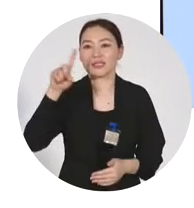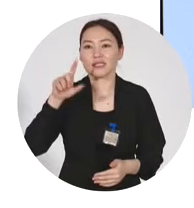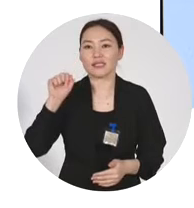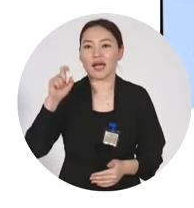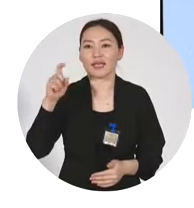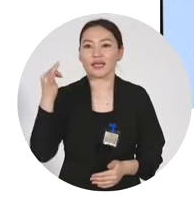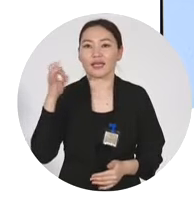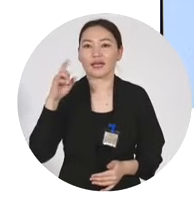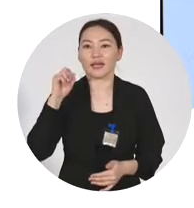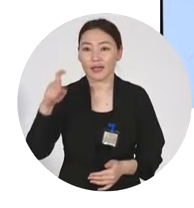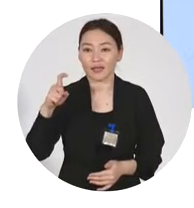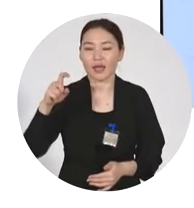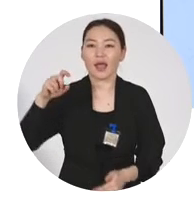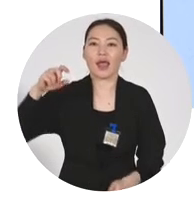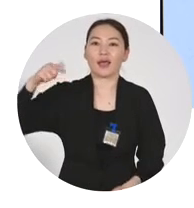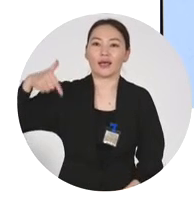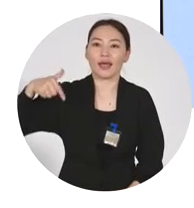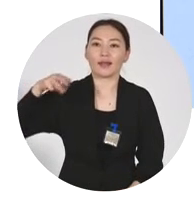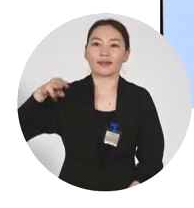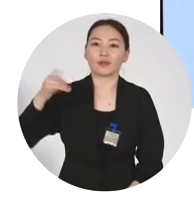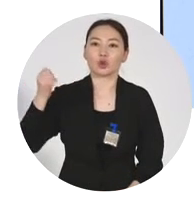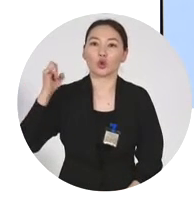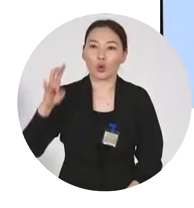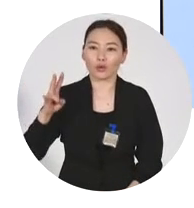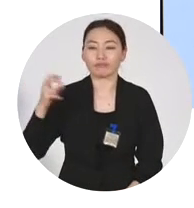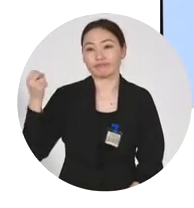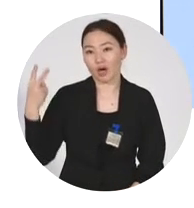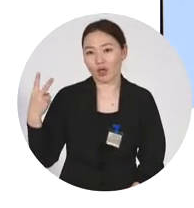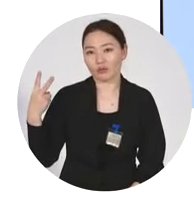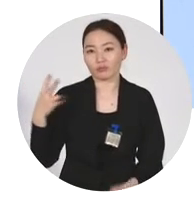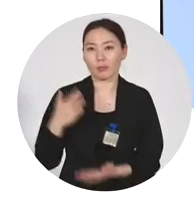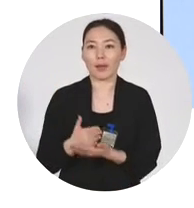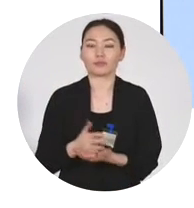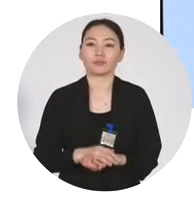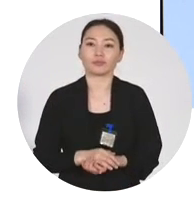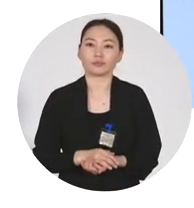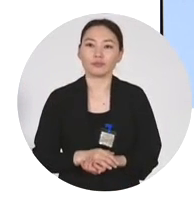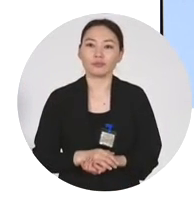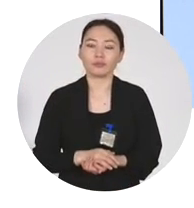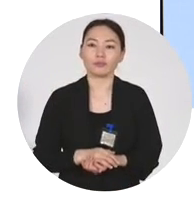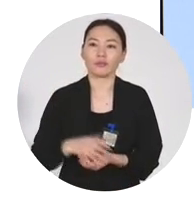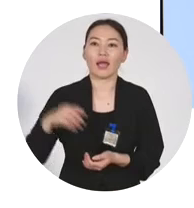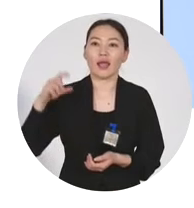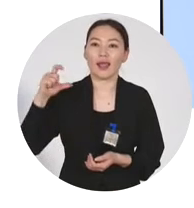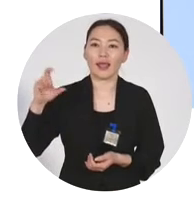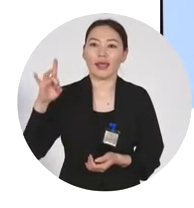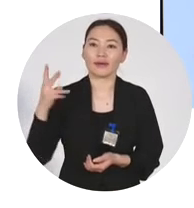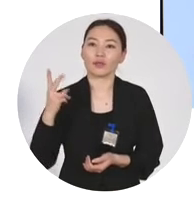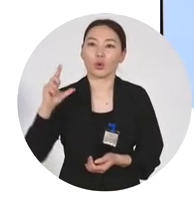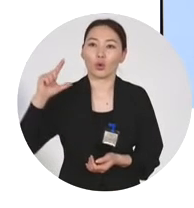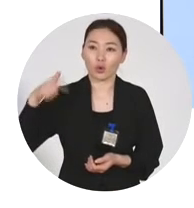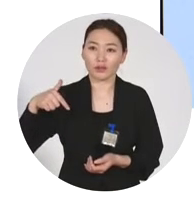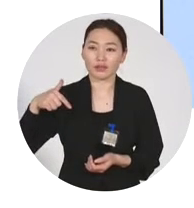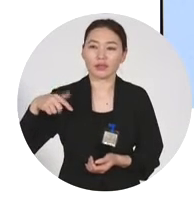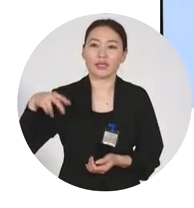хүнддгэн захирахын игтун игтун нөхцөл. За энэ нөхцөлийг монгол бичгээр иргэн игтун эм үгэн игтун гэж бичиж байгаа